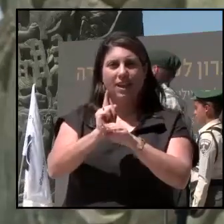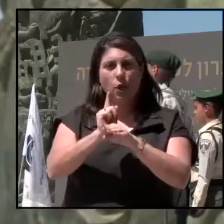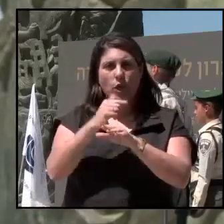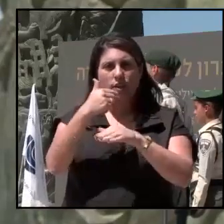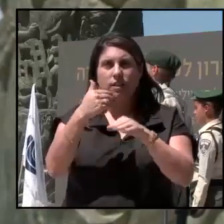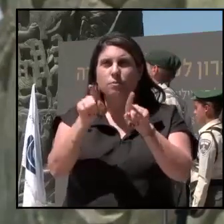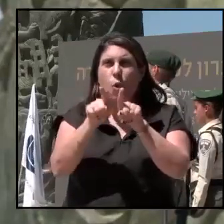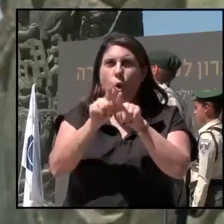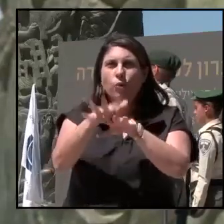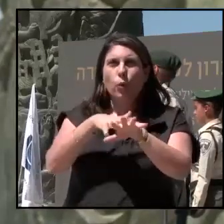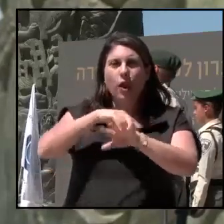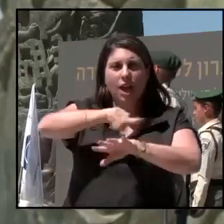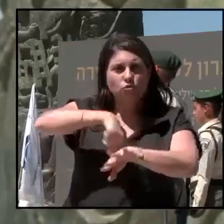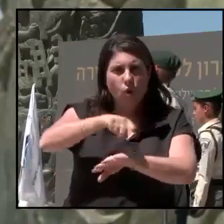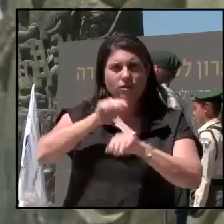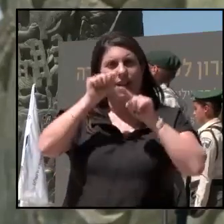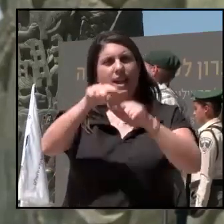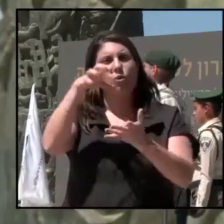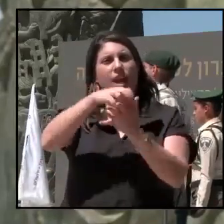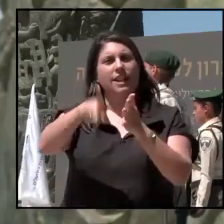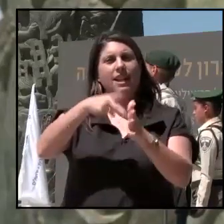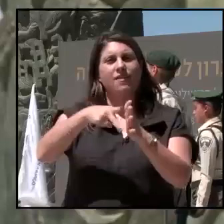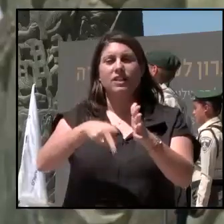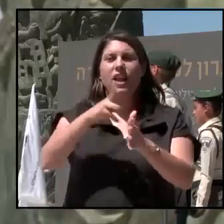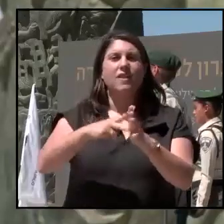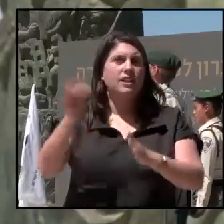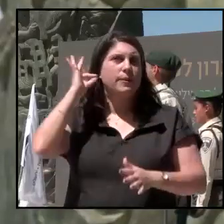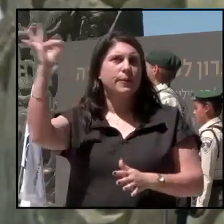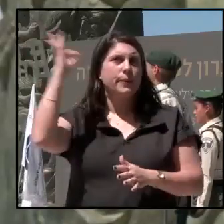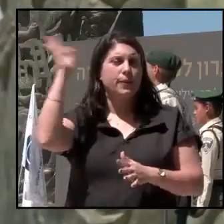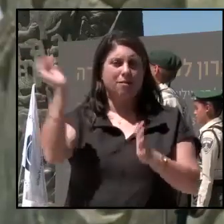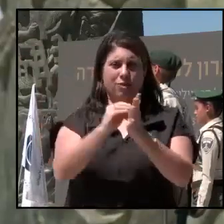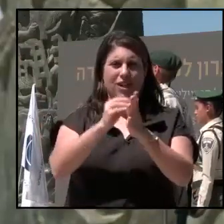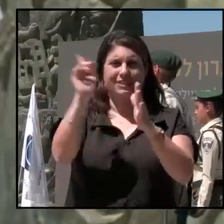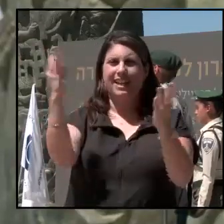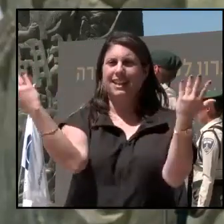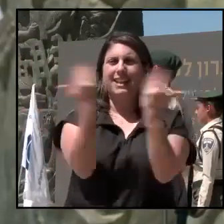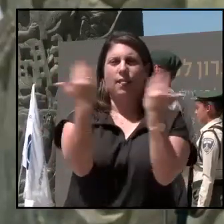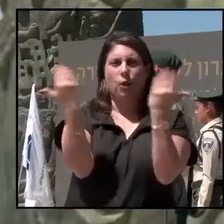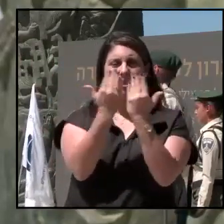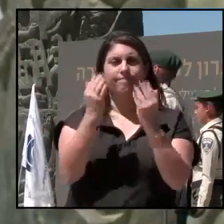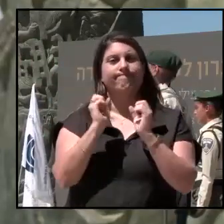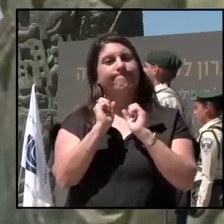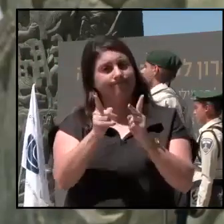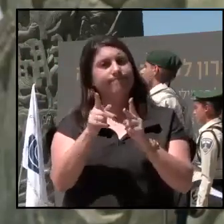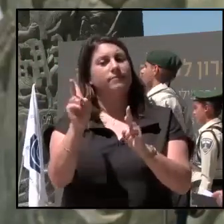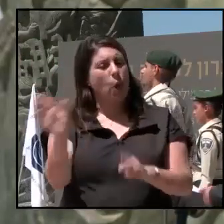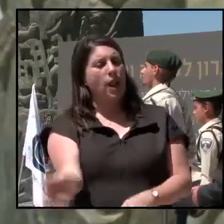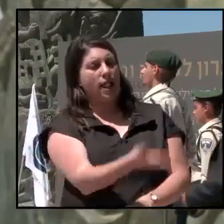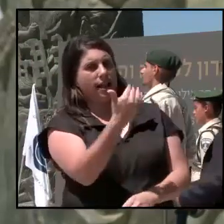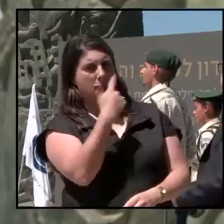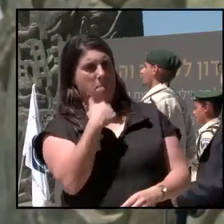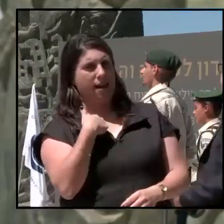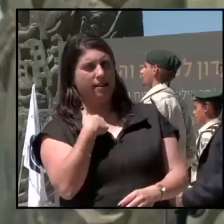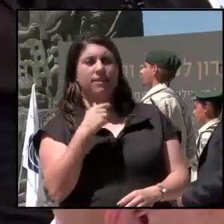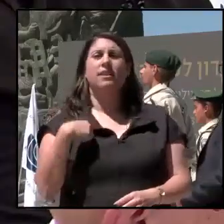כשעות. הגענו לתחנת הרכבת, והרכבת שרקה כדי לסמן על סגירת הדלתות. אוקיי, אתה יכול ללכת.